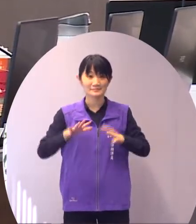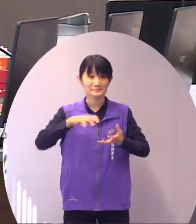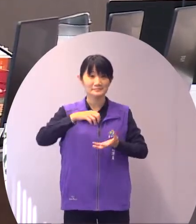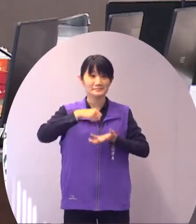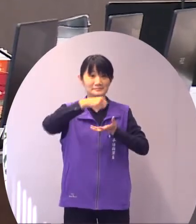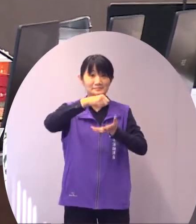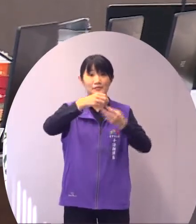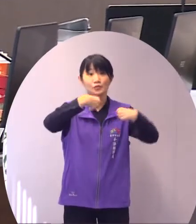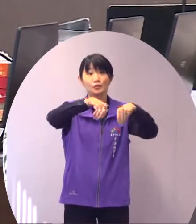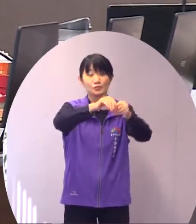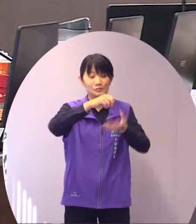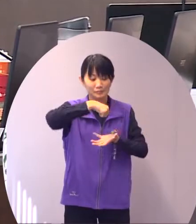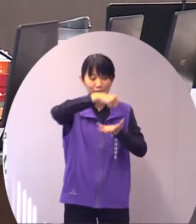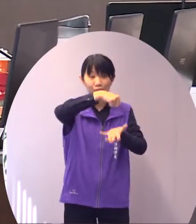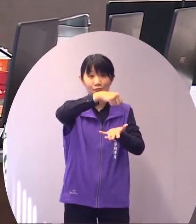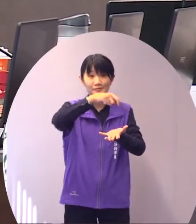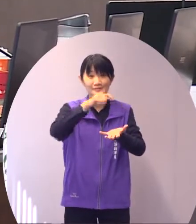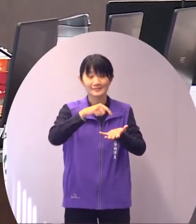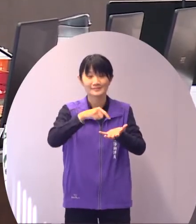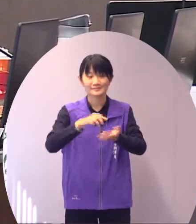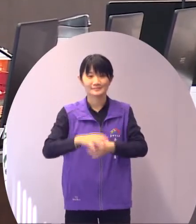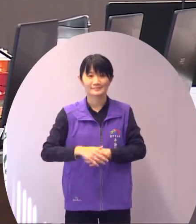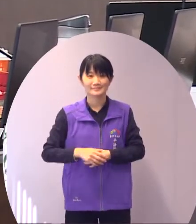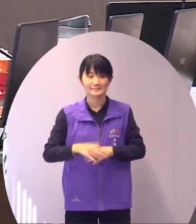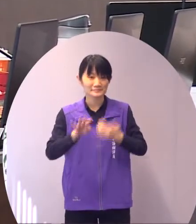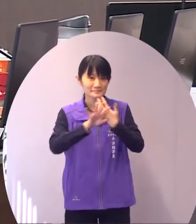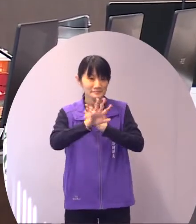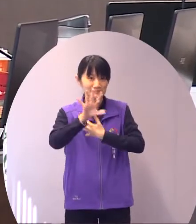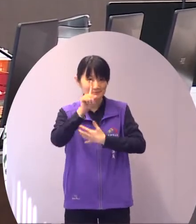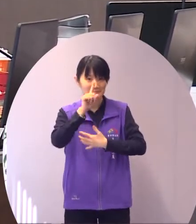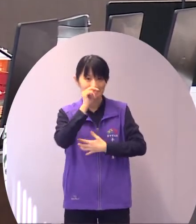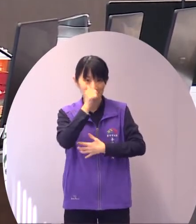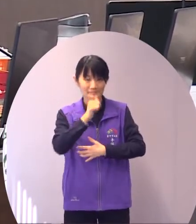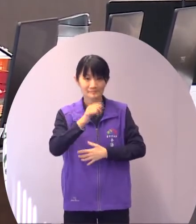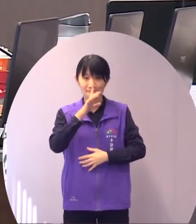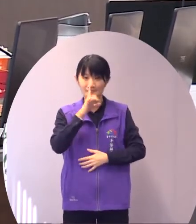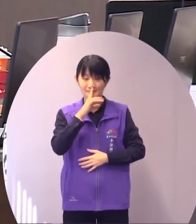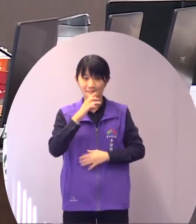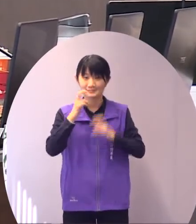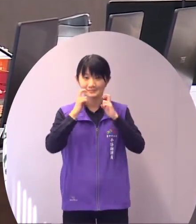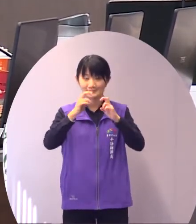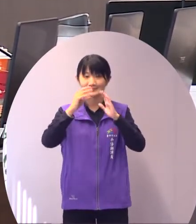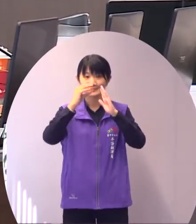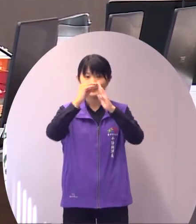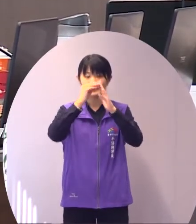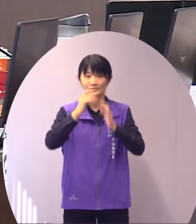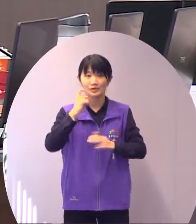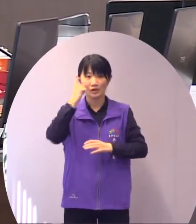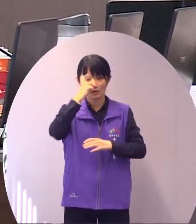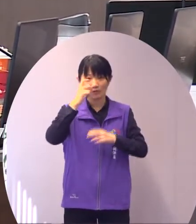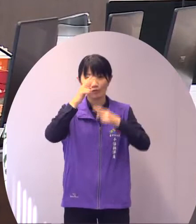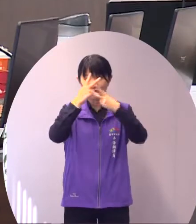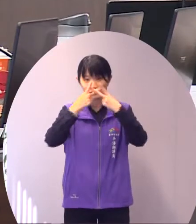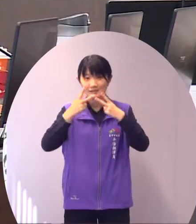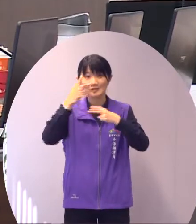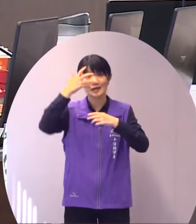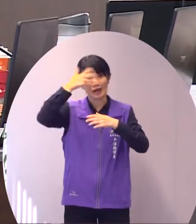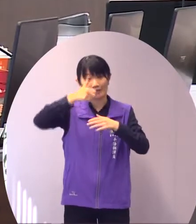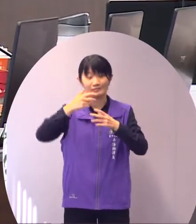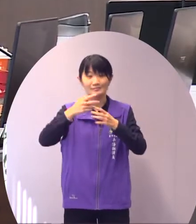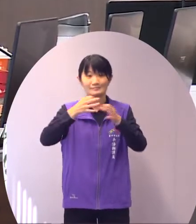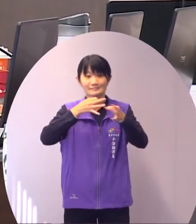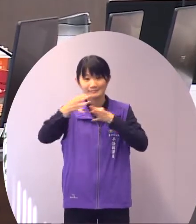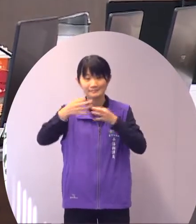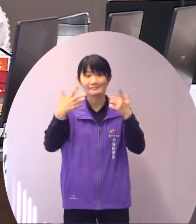来讲，像另外的话还有我们台中捷运局，他欧克老的得奖的品项是跟做